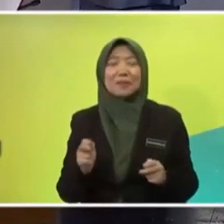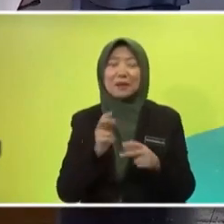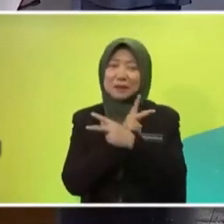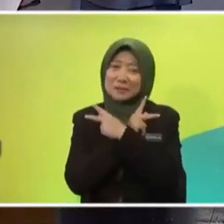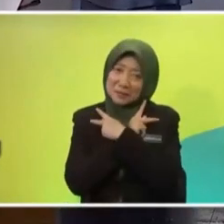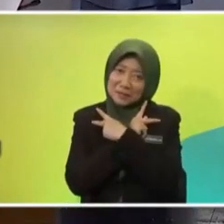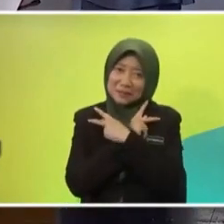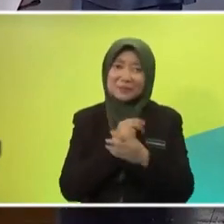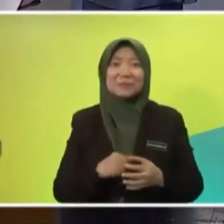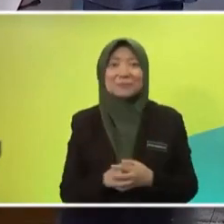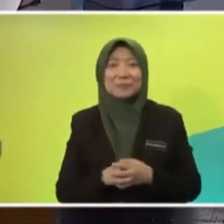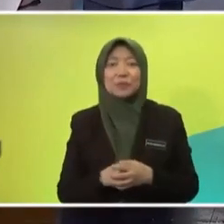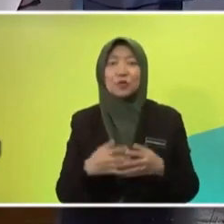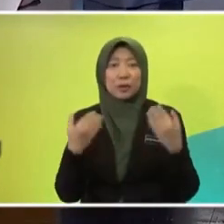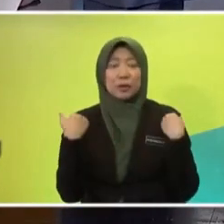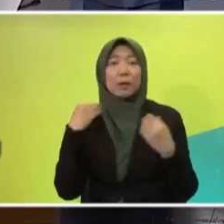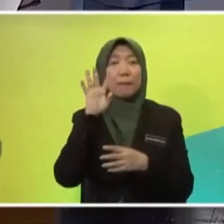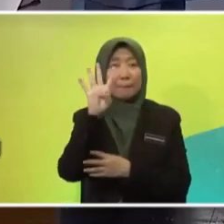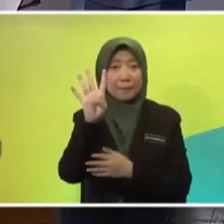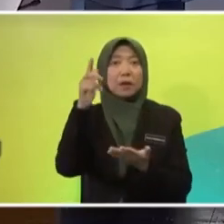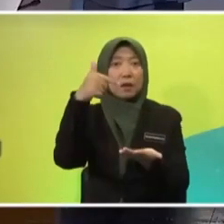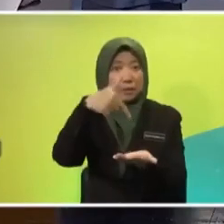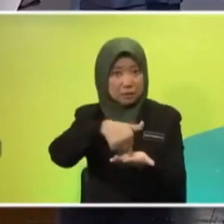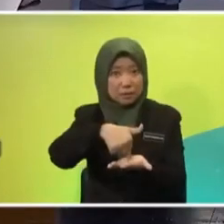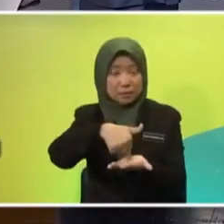Haiwan seterusnya, kita ada 4 lagi haiwan.